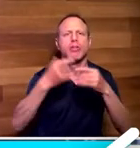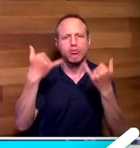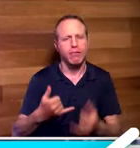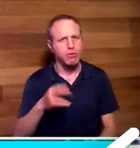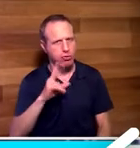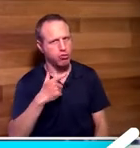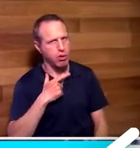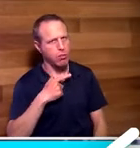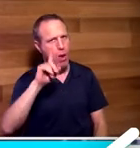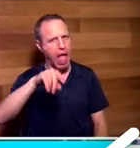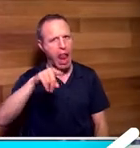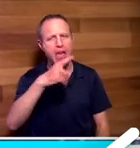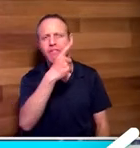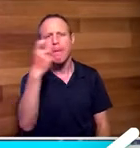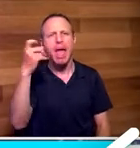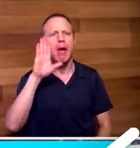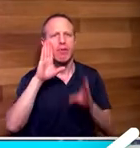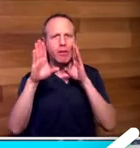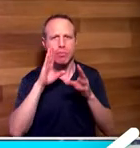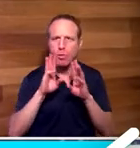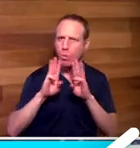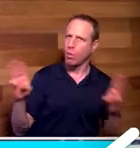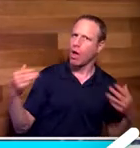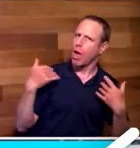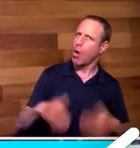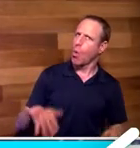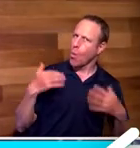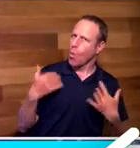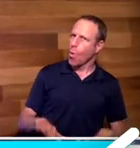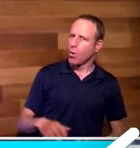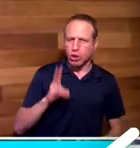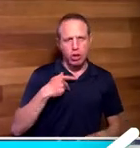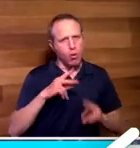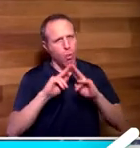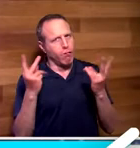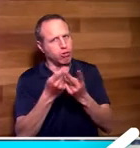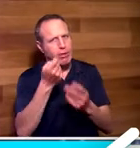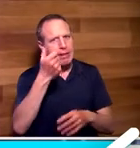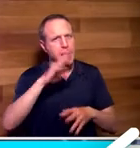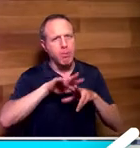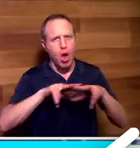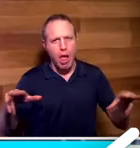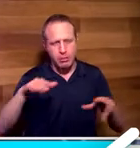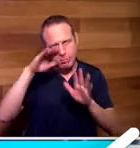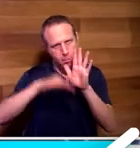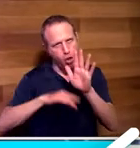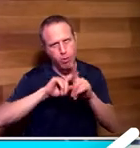יש לנו 1,100 בפייסבוק. וואו. ויש לנו קבוצות כמעט בכל הארץ, פחות מחודש.